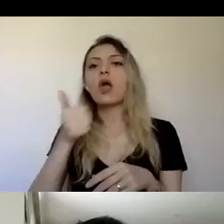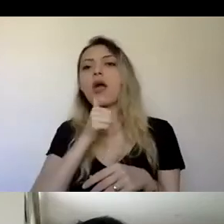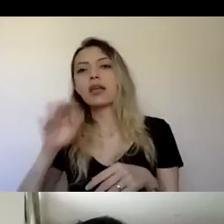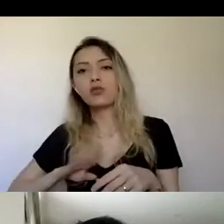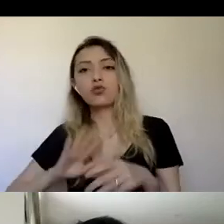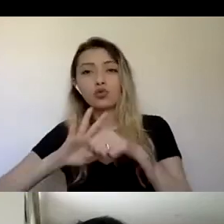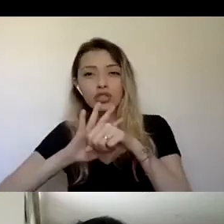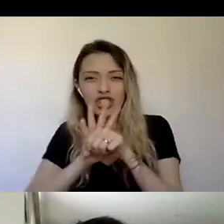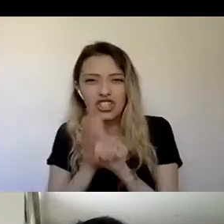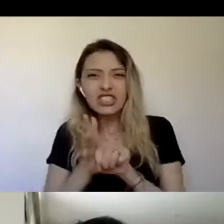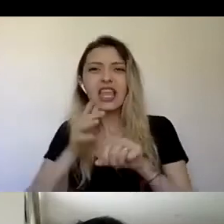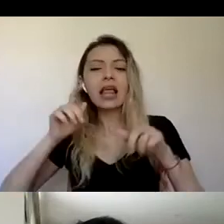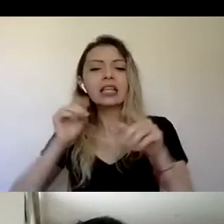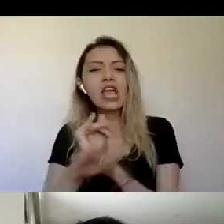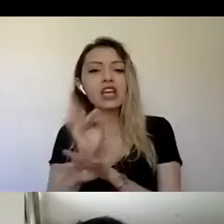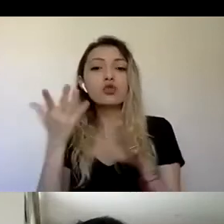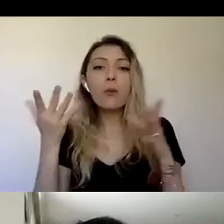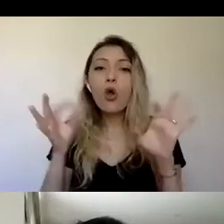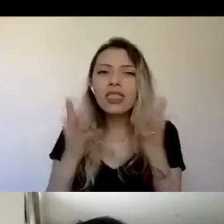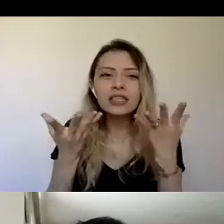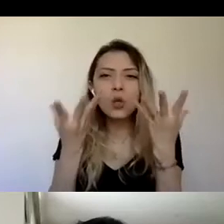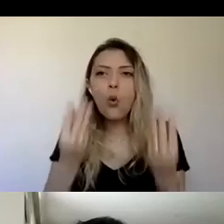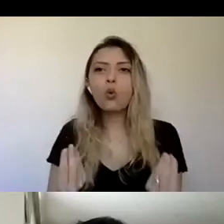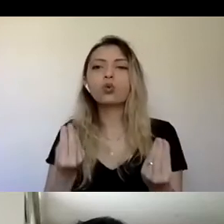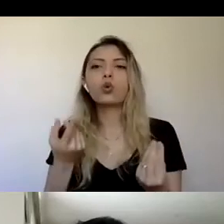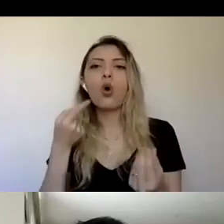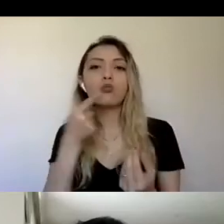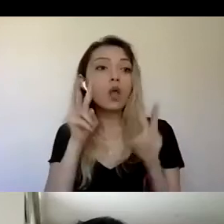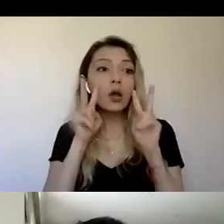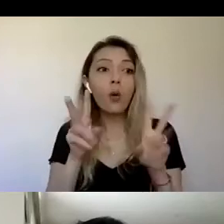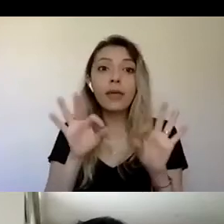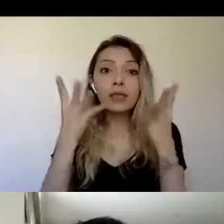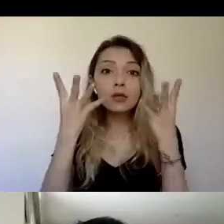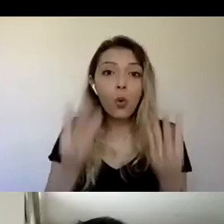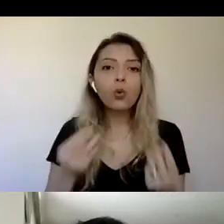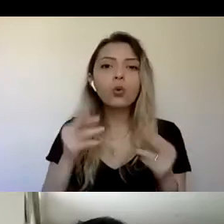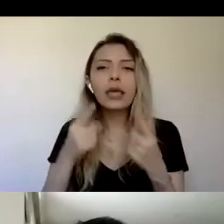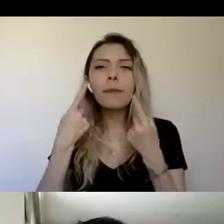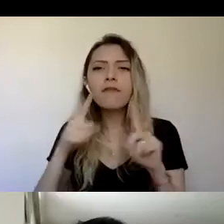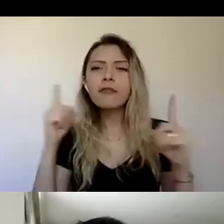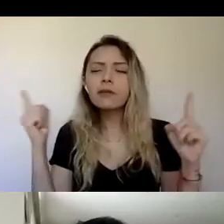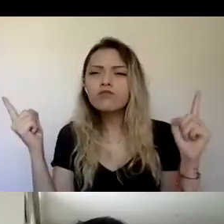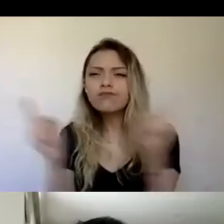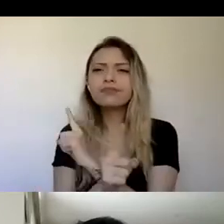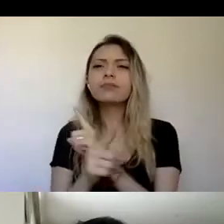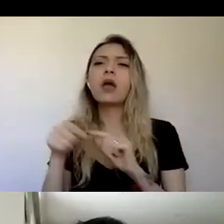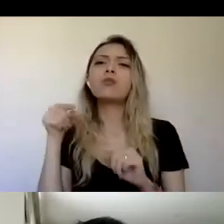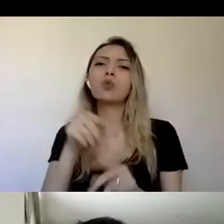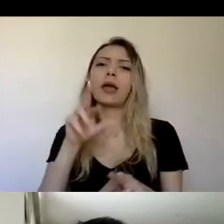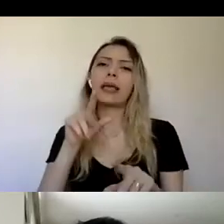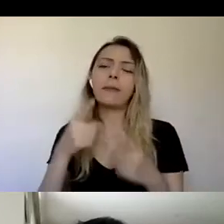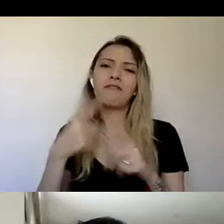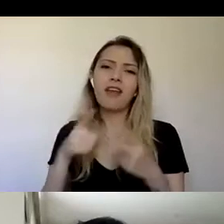şiddet vardır? Bunların görülme sıklığı nedir? Gibi sorular ya da